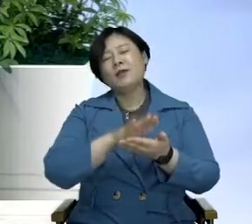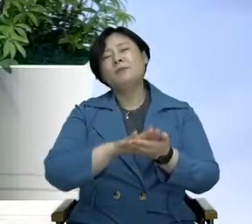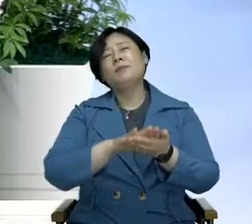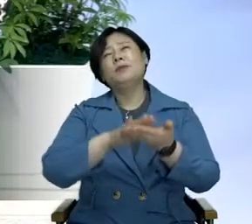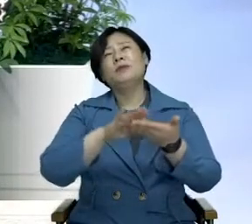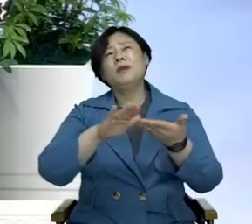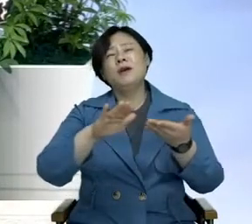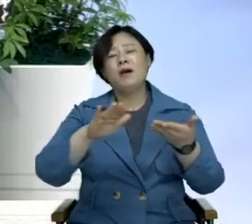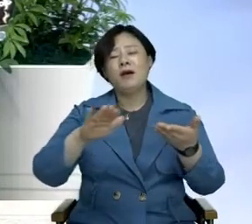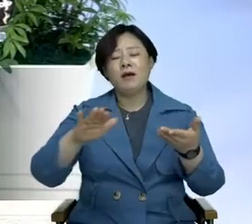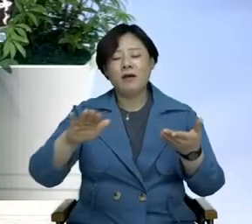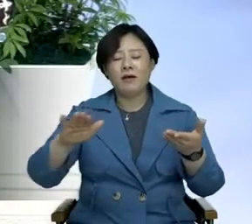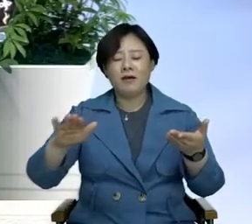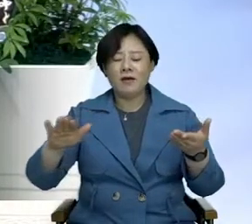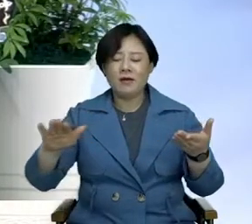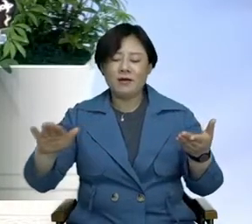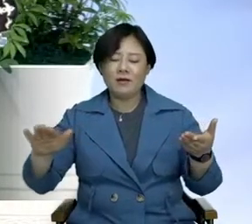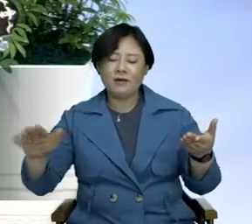선하십니다.